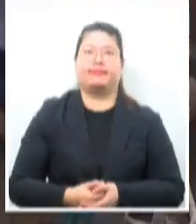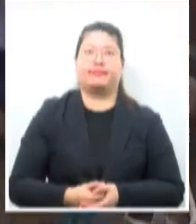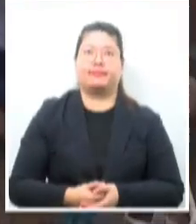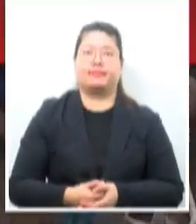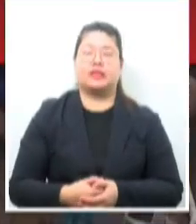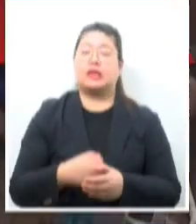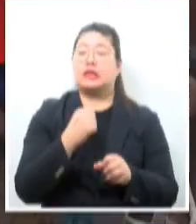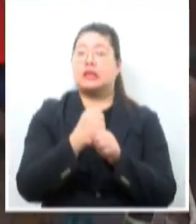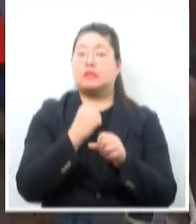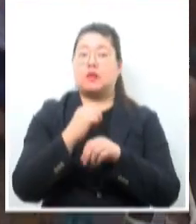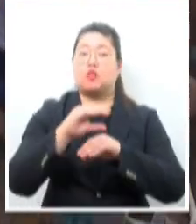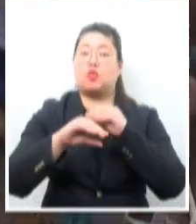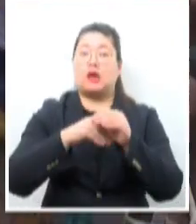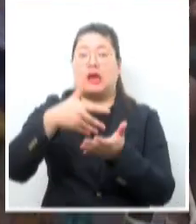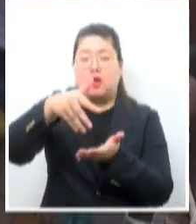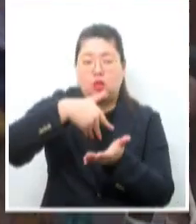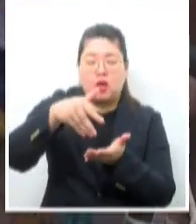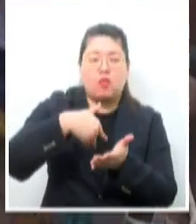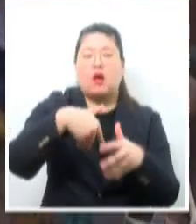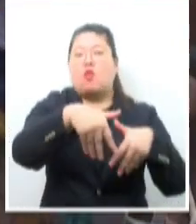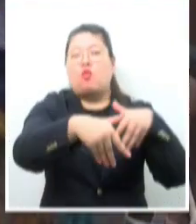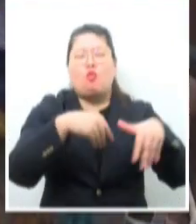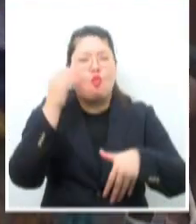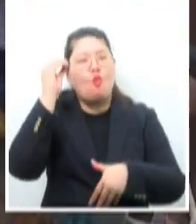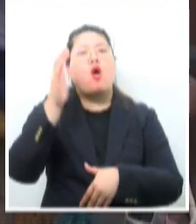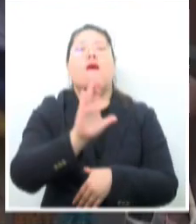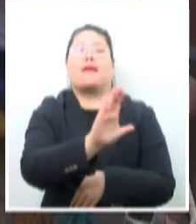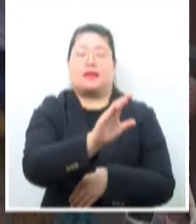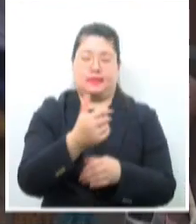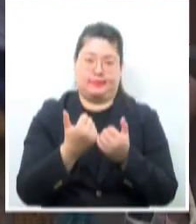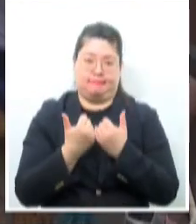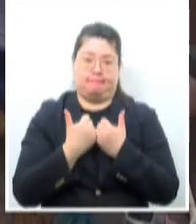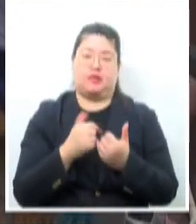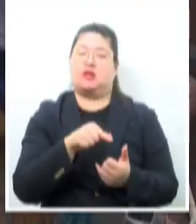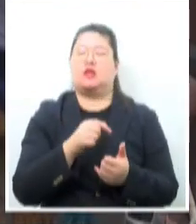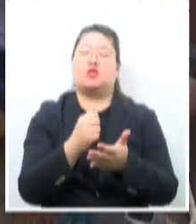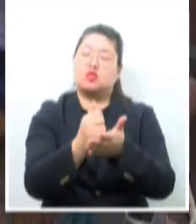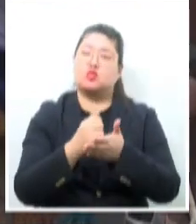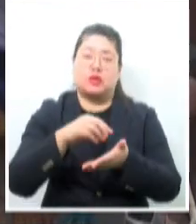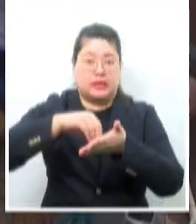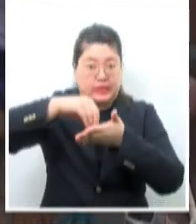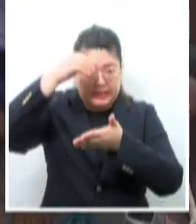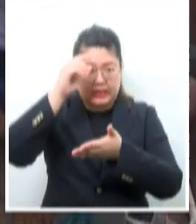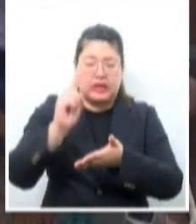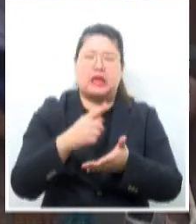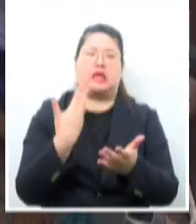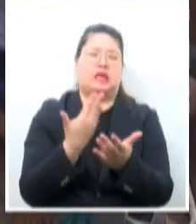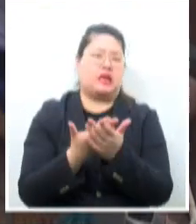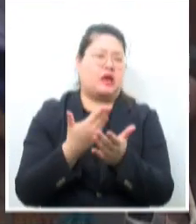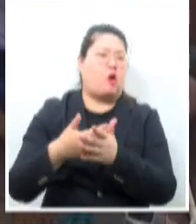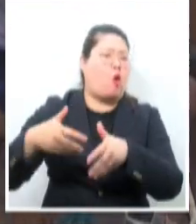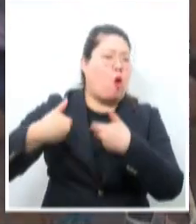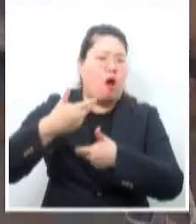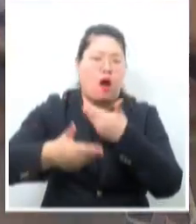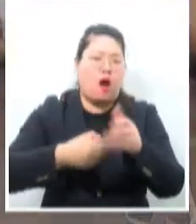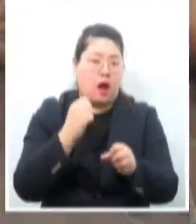ในการทำโครงงานไม้กวาดดอกหญ้าภูมิปัญญาท้องถิ่นนี้นะคะสามารถทำให้นักเรียนเนี่ยมีรายได้ระหว่างเรียนค่ะ